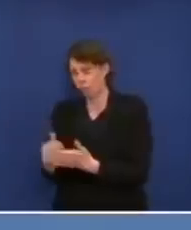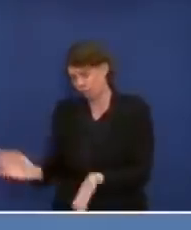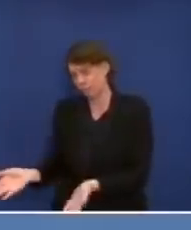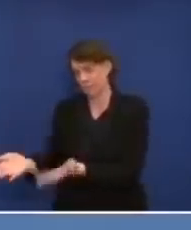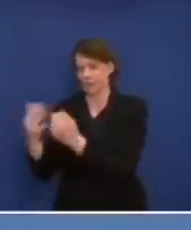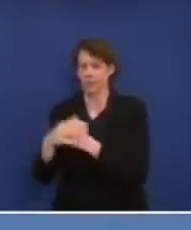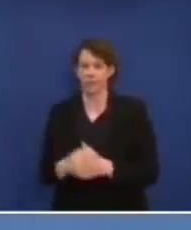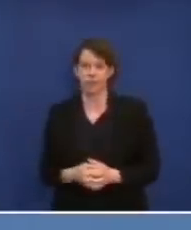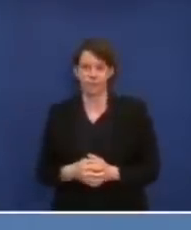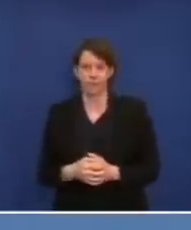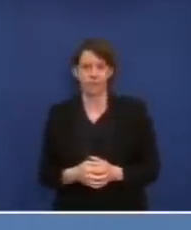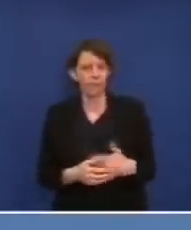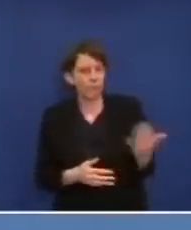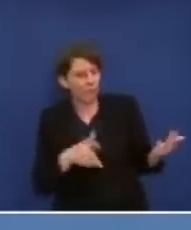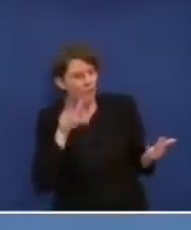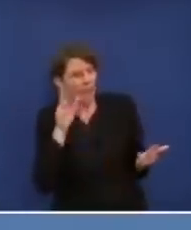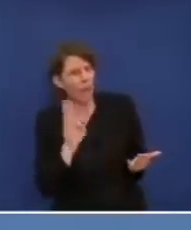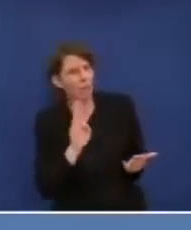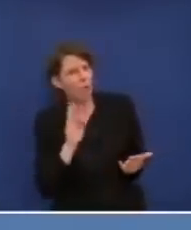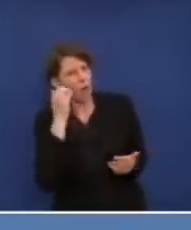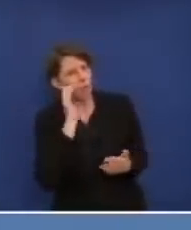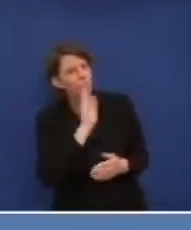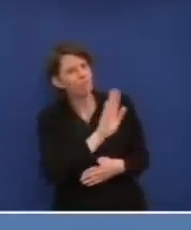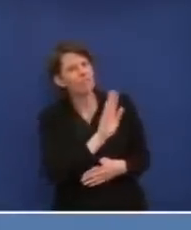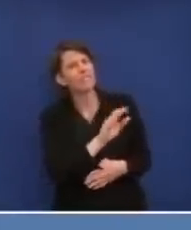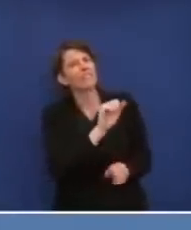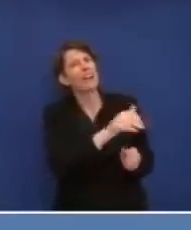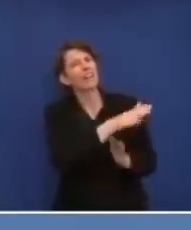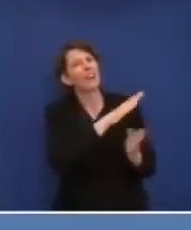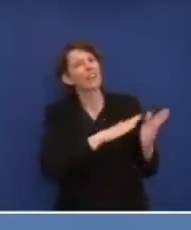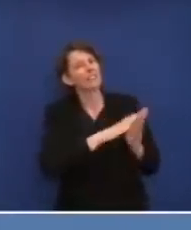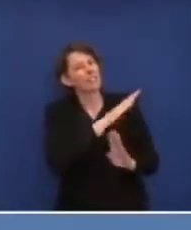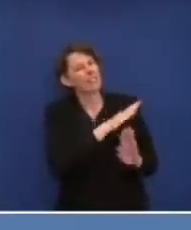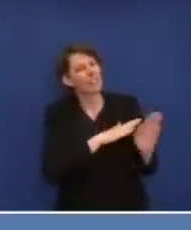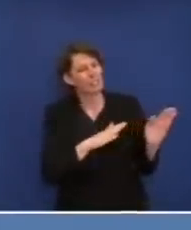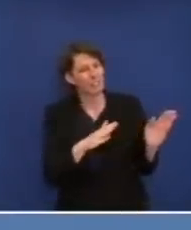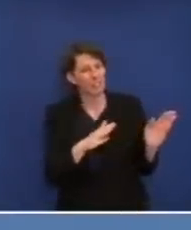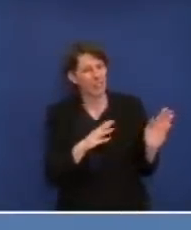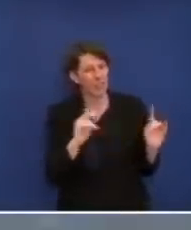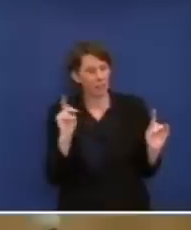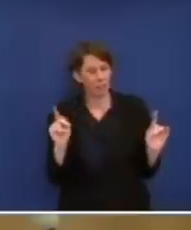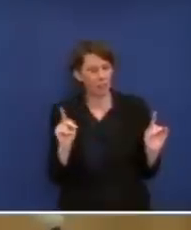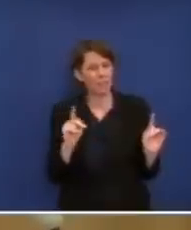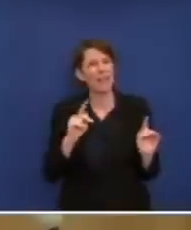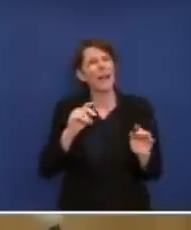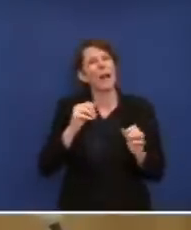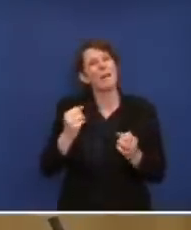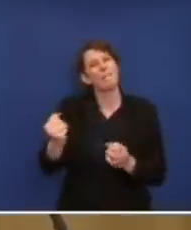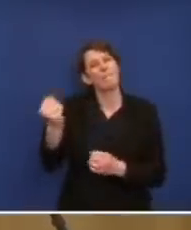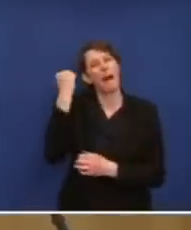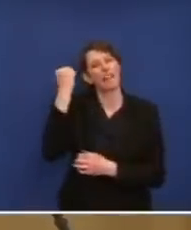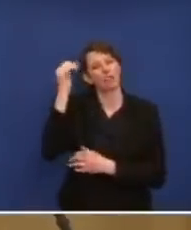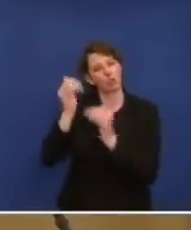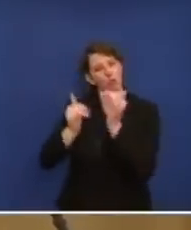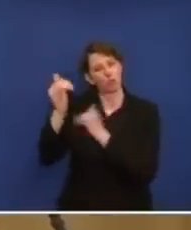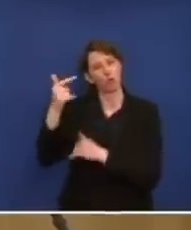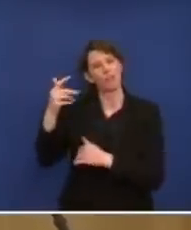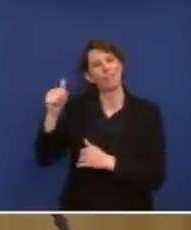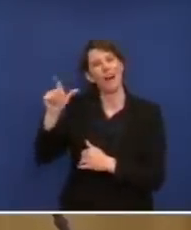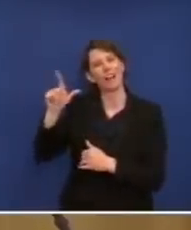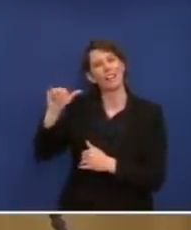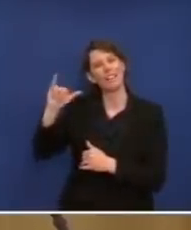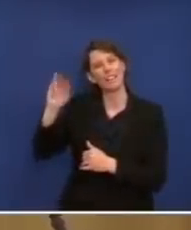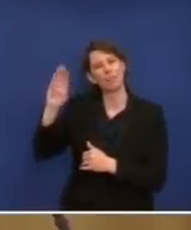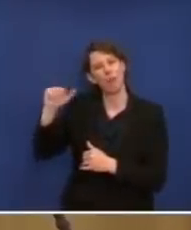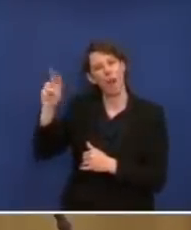Herr Burger, können Sie uns ein bisschen über Ihre Erkenntnisse erzählen, was sozusagen die verschiedenen Machtstrukturen innerhalb der Taliban angeht, die